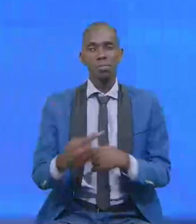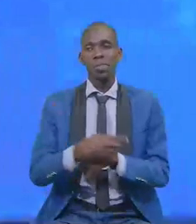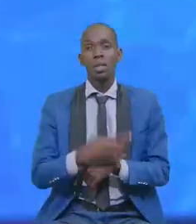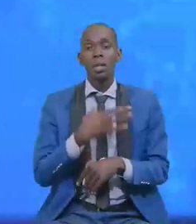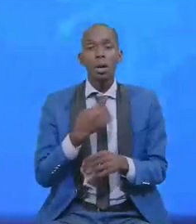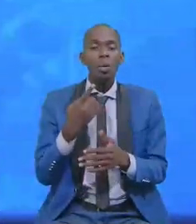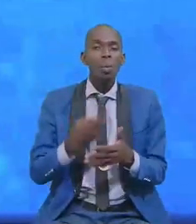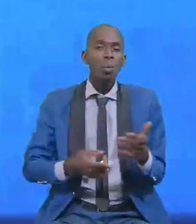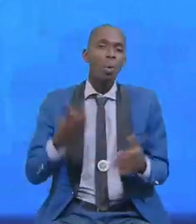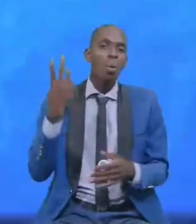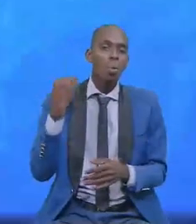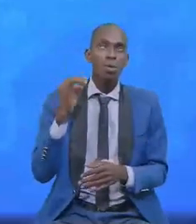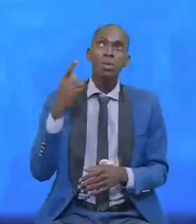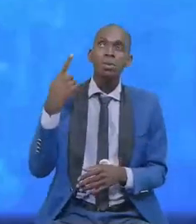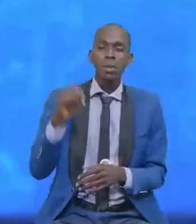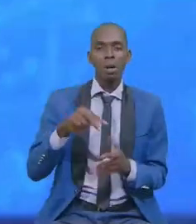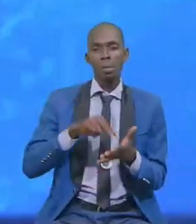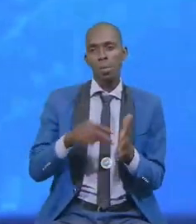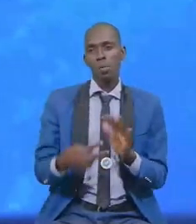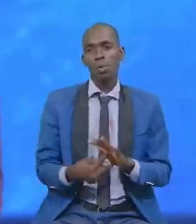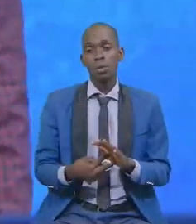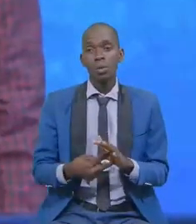Et quel était l'objectif?